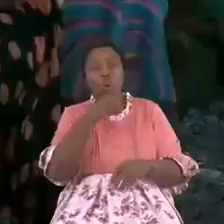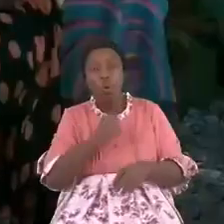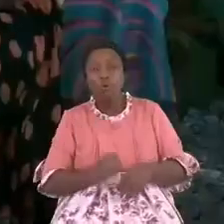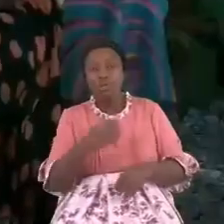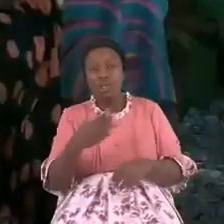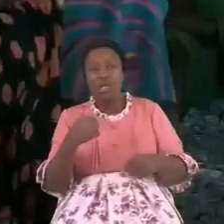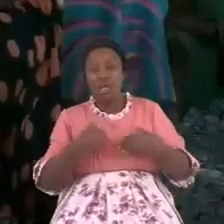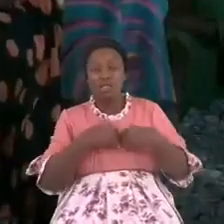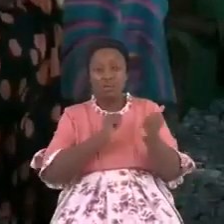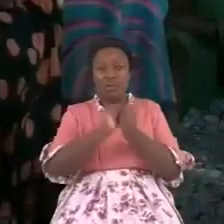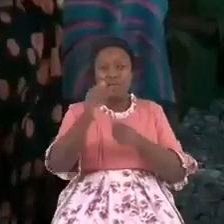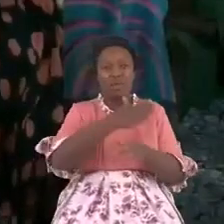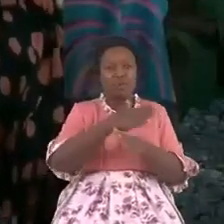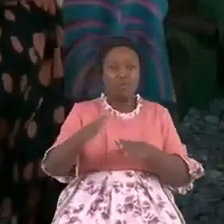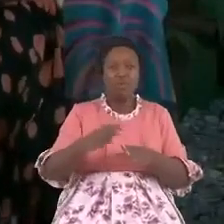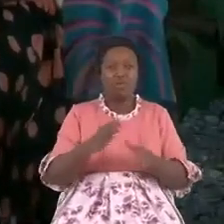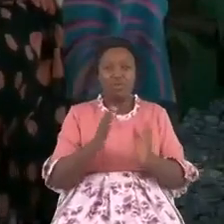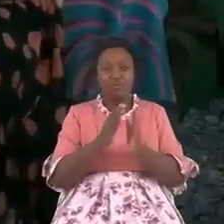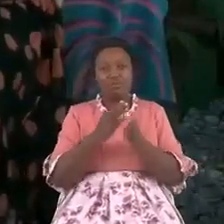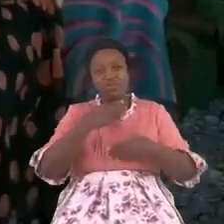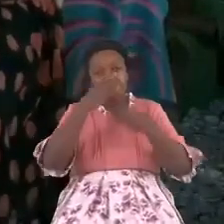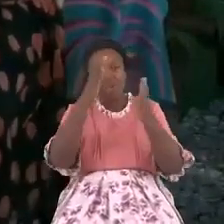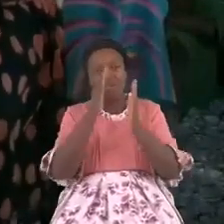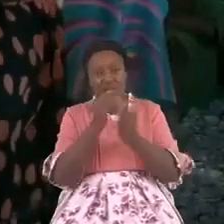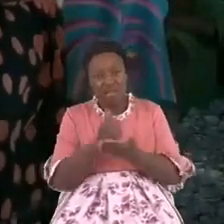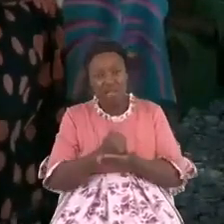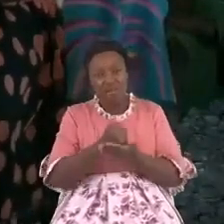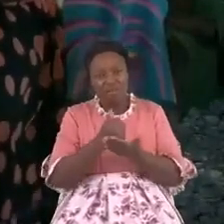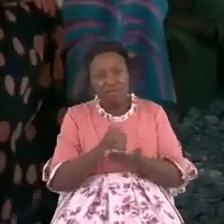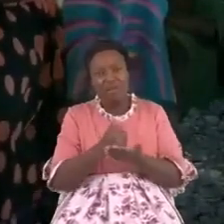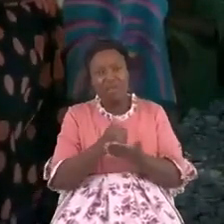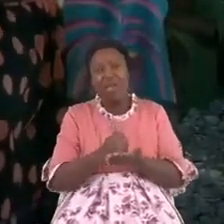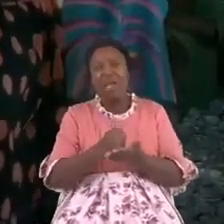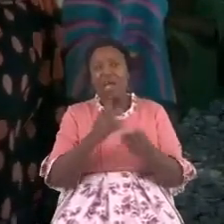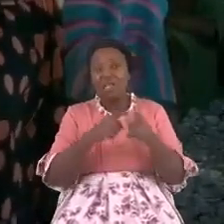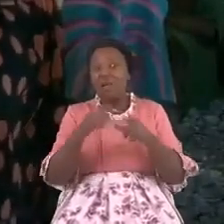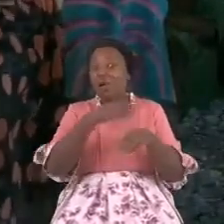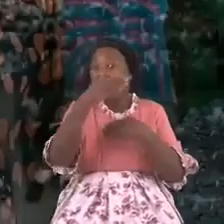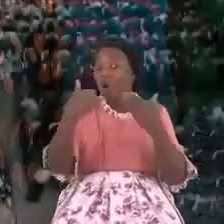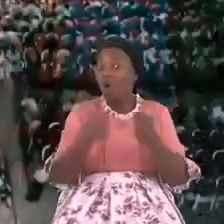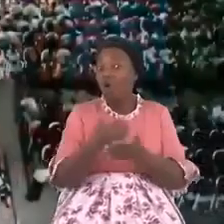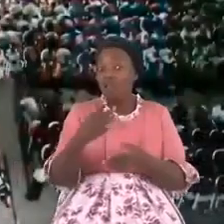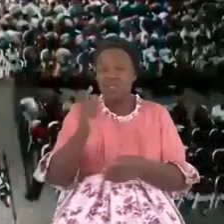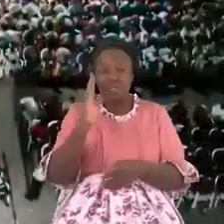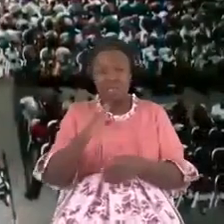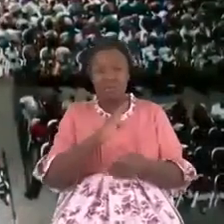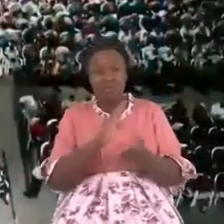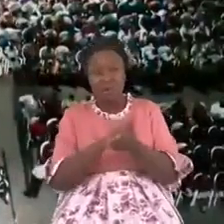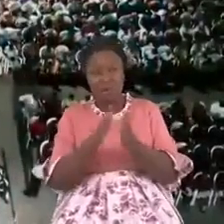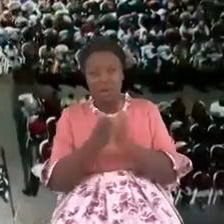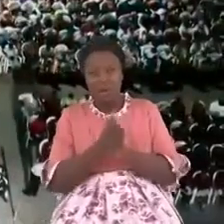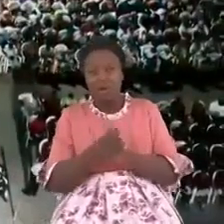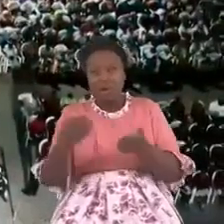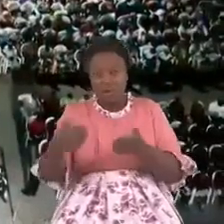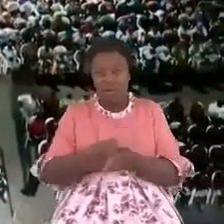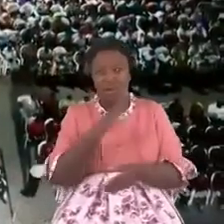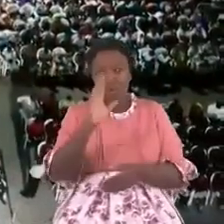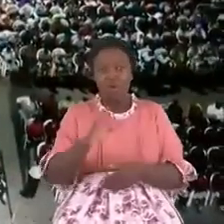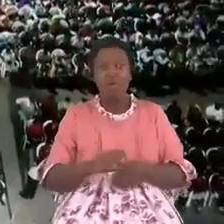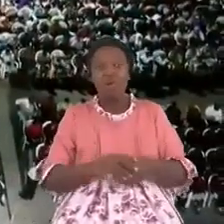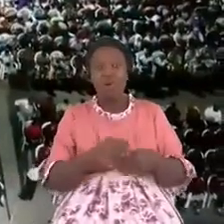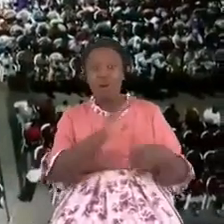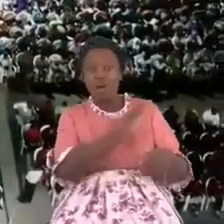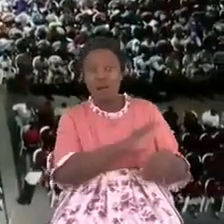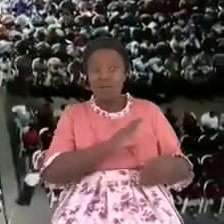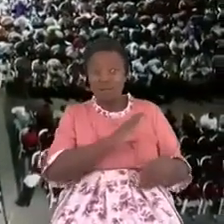ya. Tie men. Lene, ihe niile adịwo ọhụụ. Akparamagwa gị ga-adị